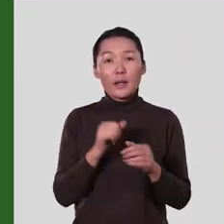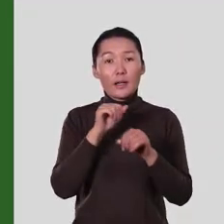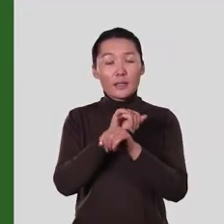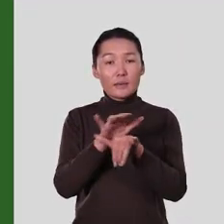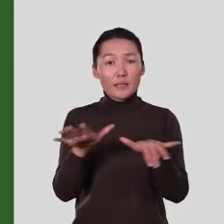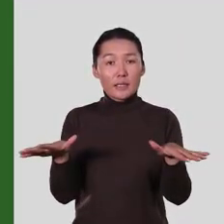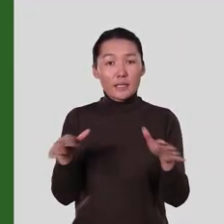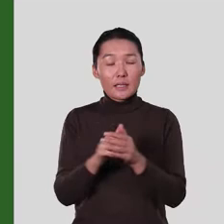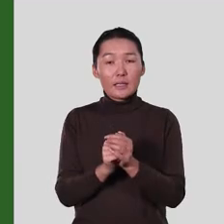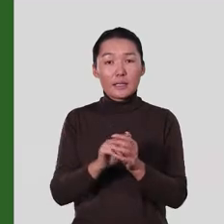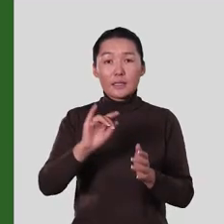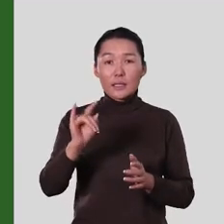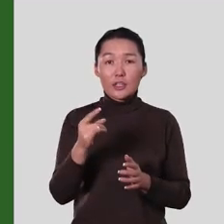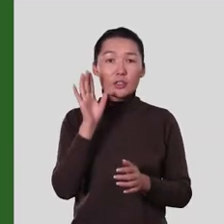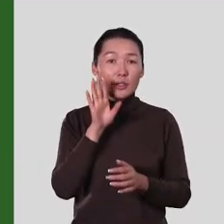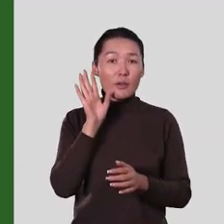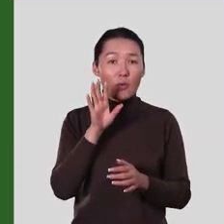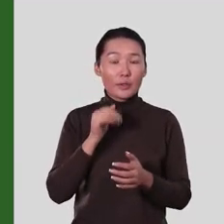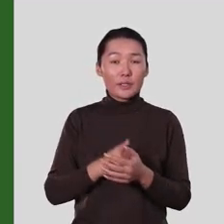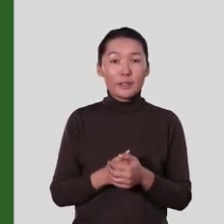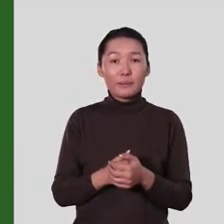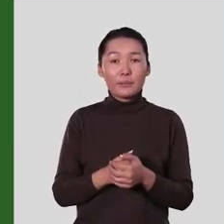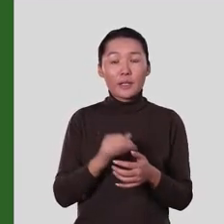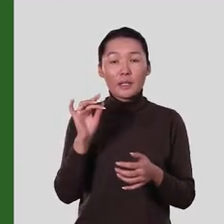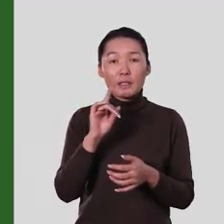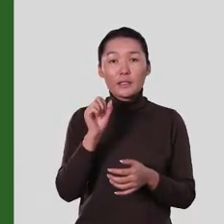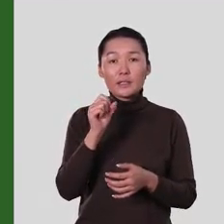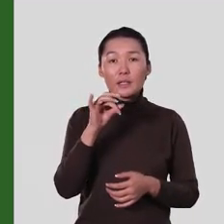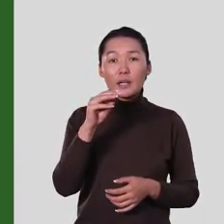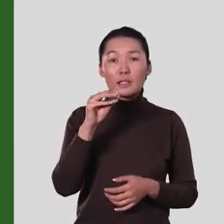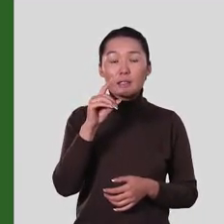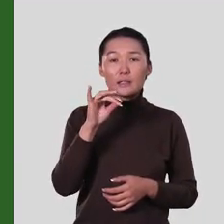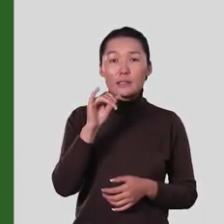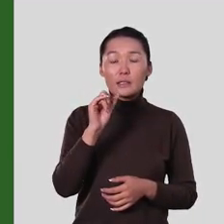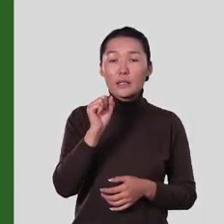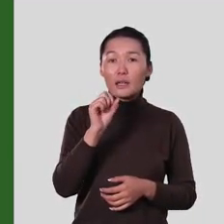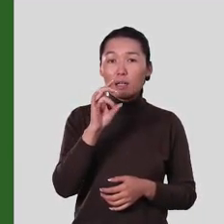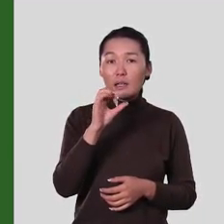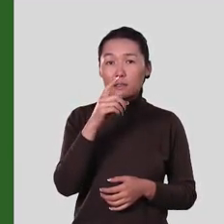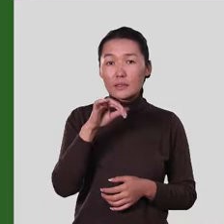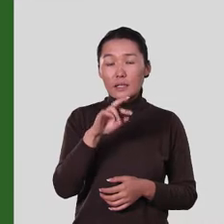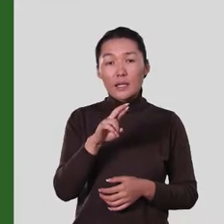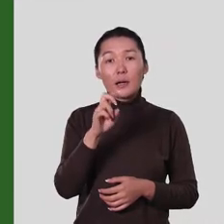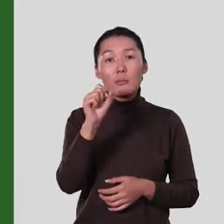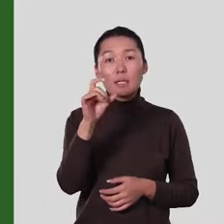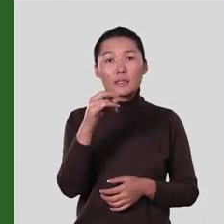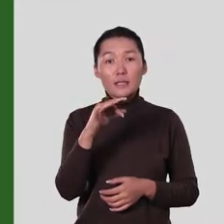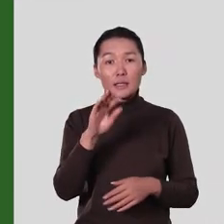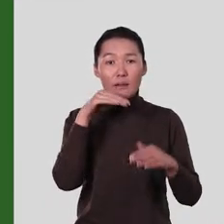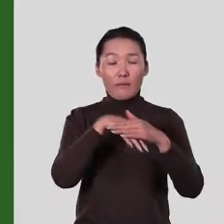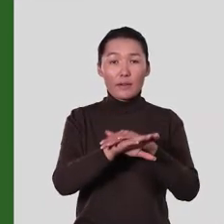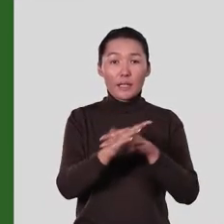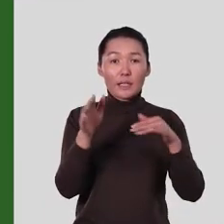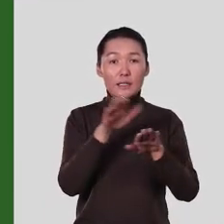распространены трещинные воды. Из артезианских бассейнов выходы подземных вод на